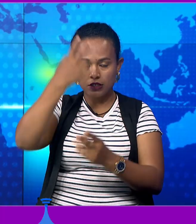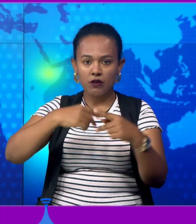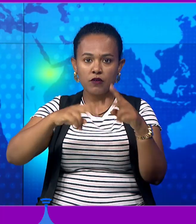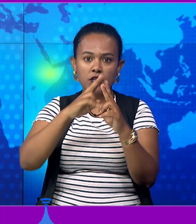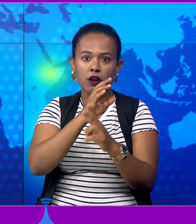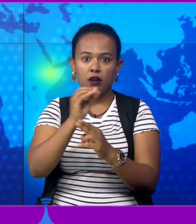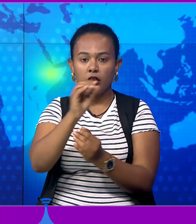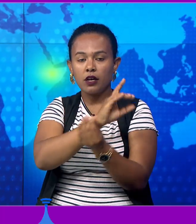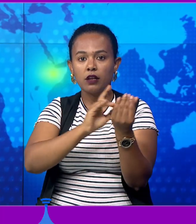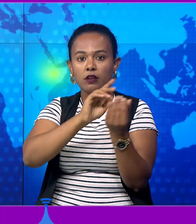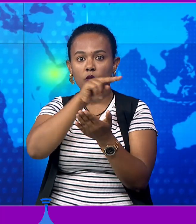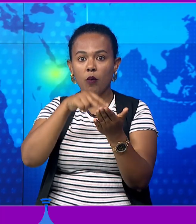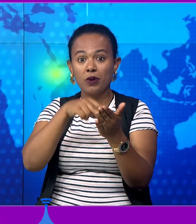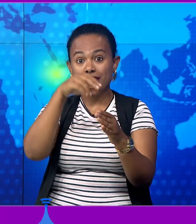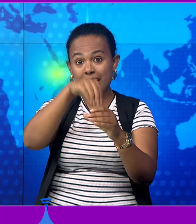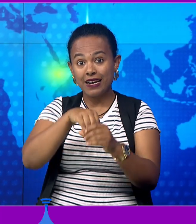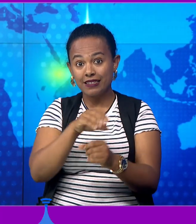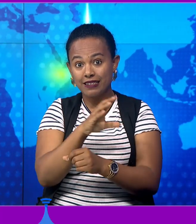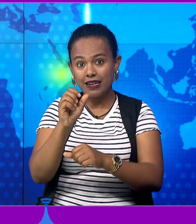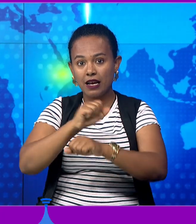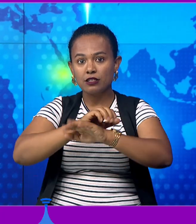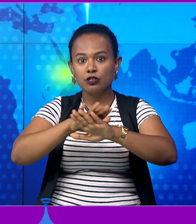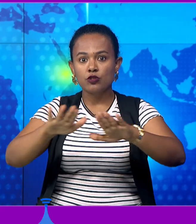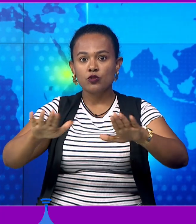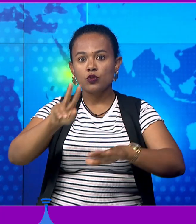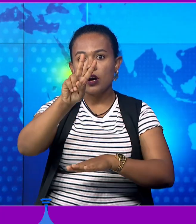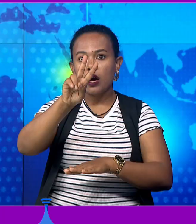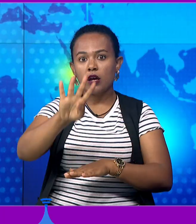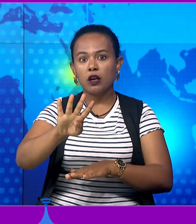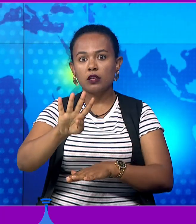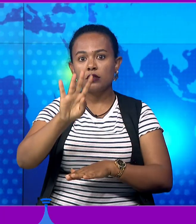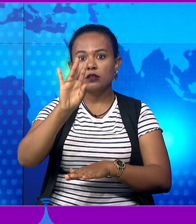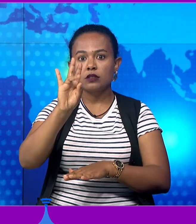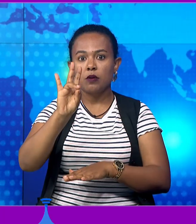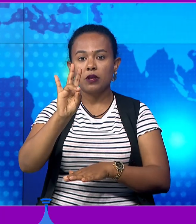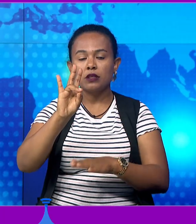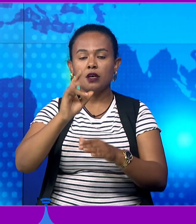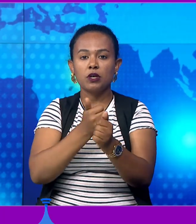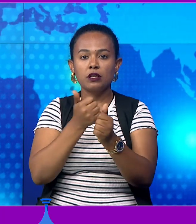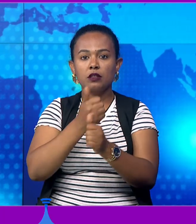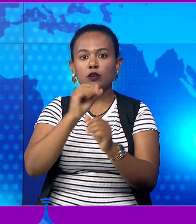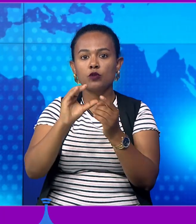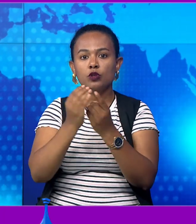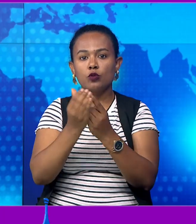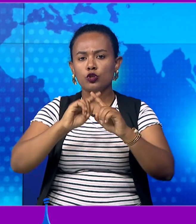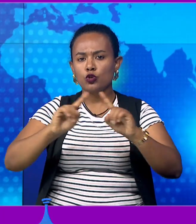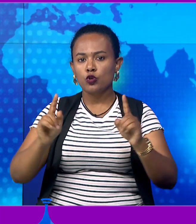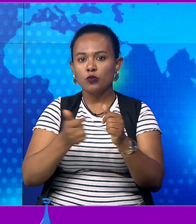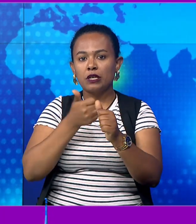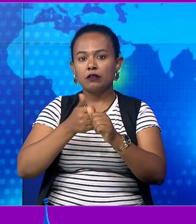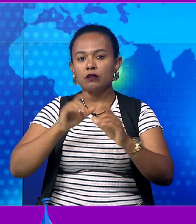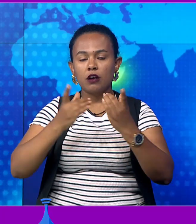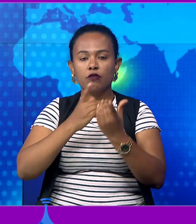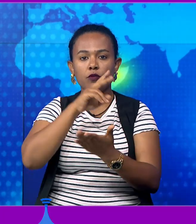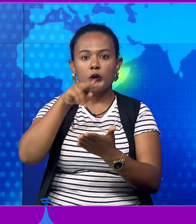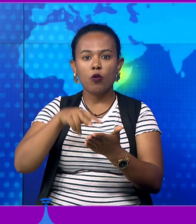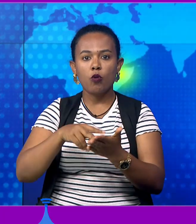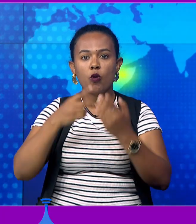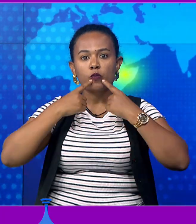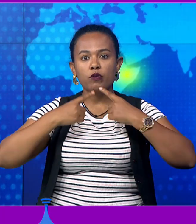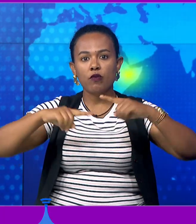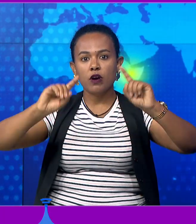የፌዴራልና የክልል ተቋማትን ያካትትና ስርጭቱን 24/7 የሚከታተል የሁኔታዎች ልዩ የመከታተያ ክፍል ማቋቋሙን